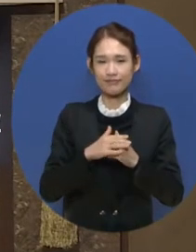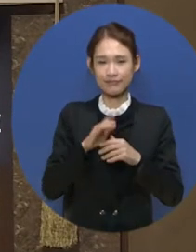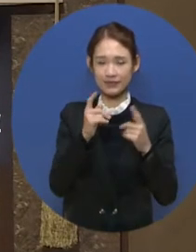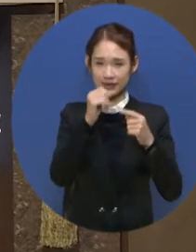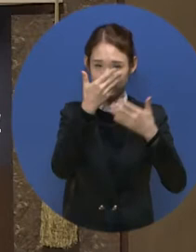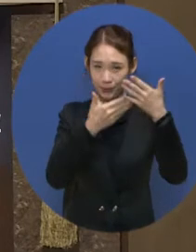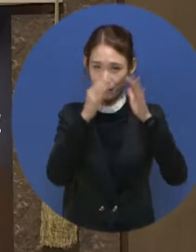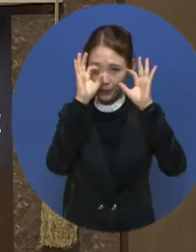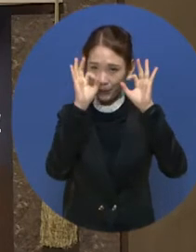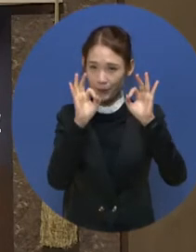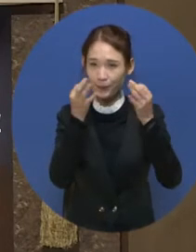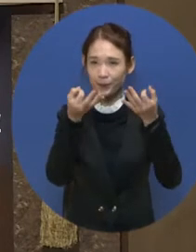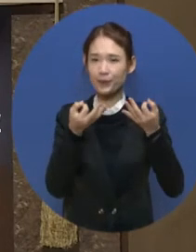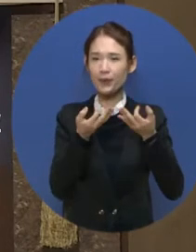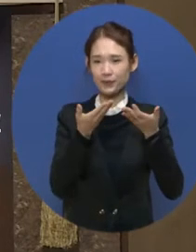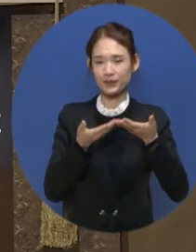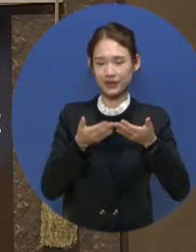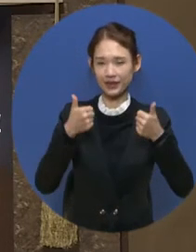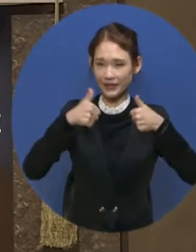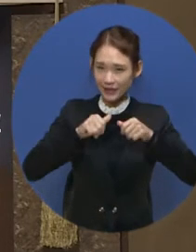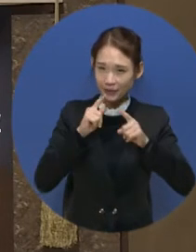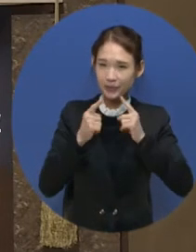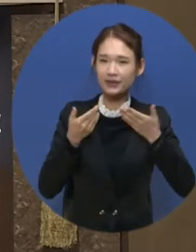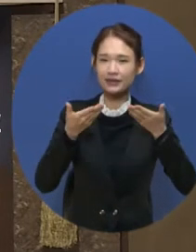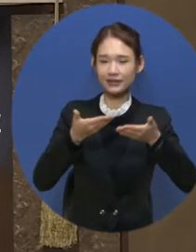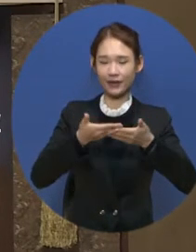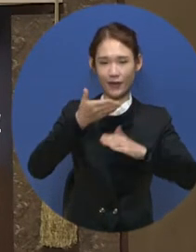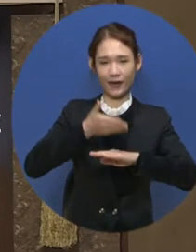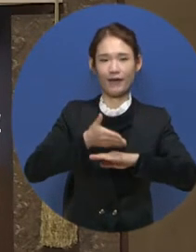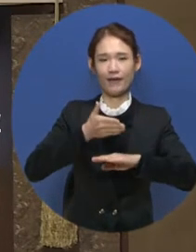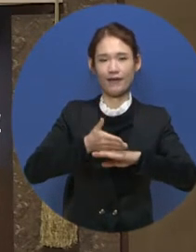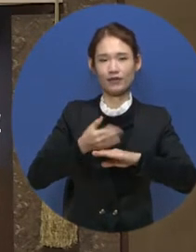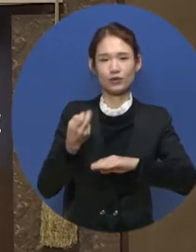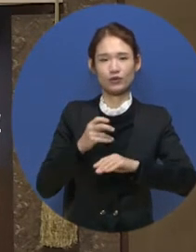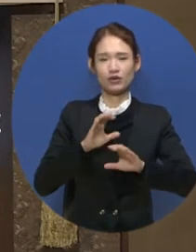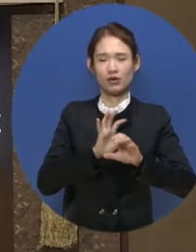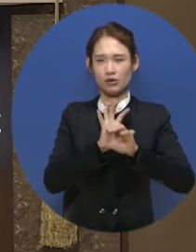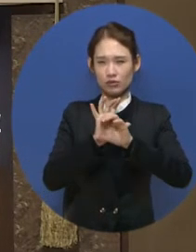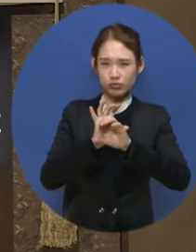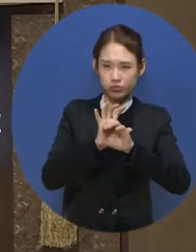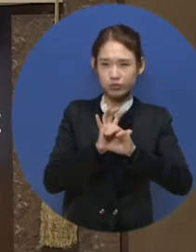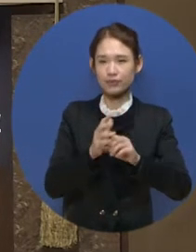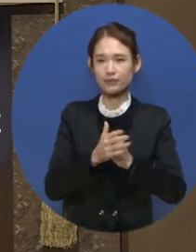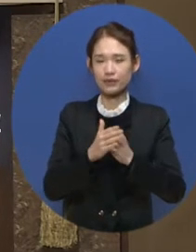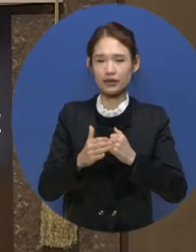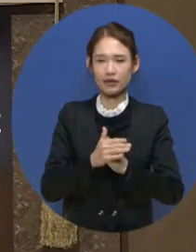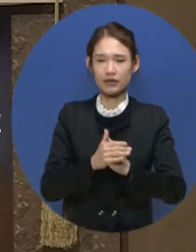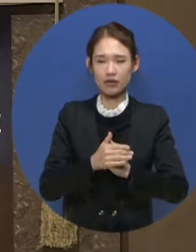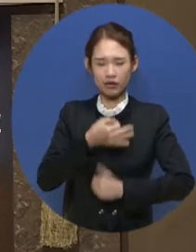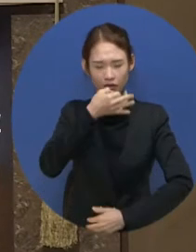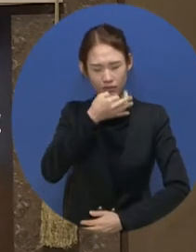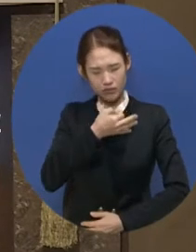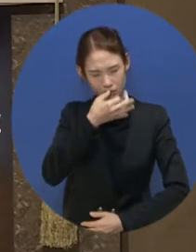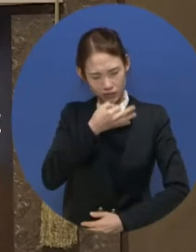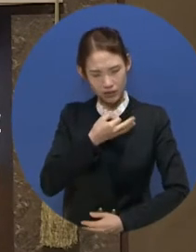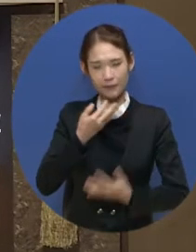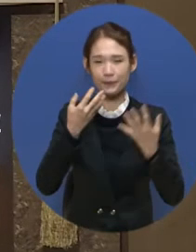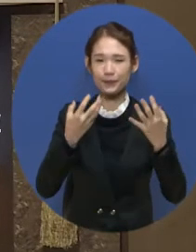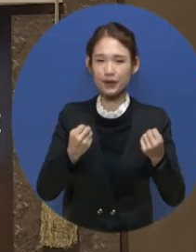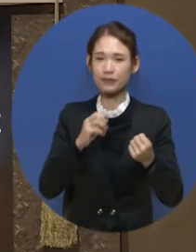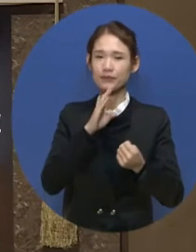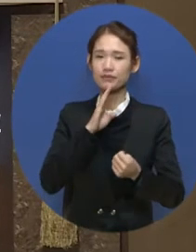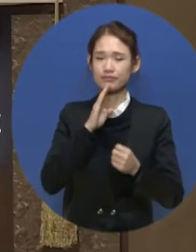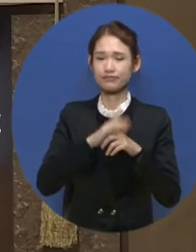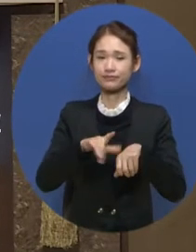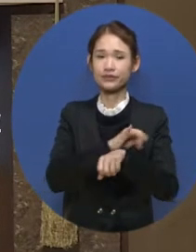영광이고 또 다른 한 편으로는 어 지금 코로나 1 고로 얼마나 힘드십니다 까 특히 어